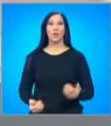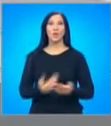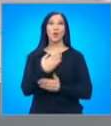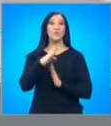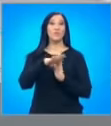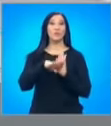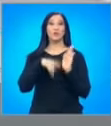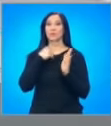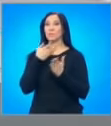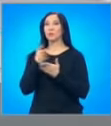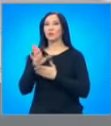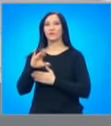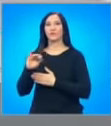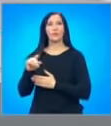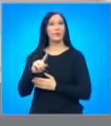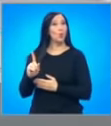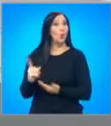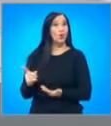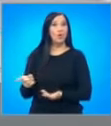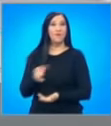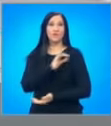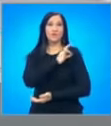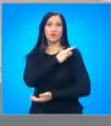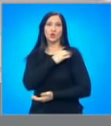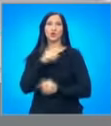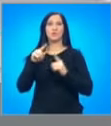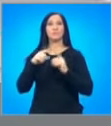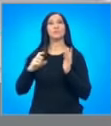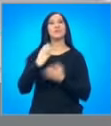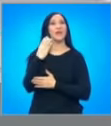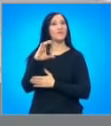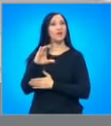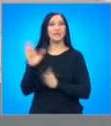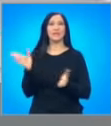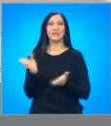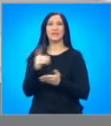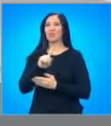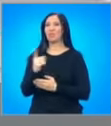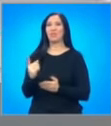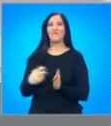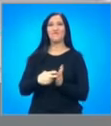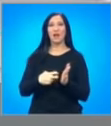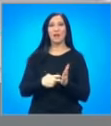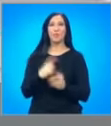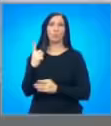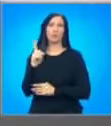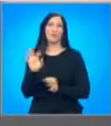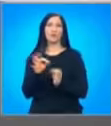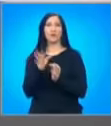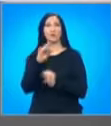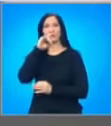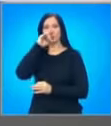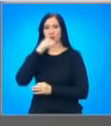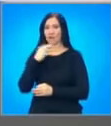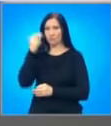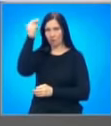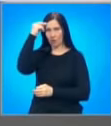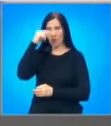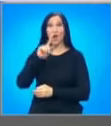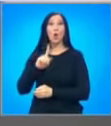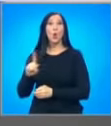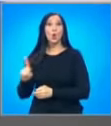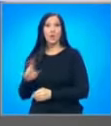Нови правила за пътуване в Европа. Кои вакцинационни сертификати стават невалидни от 1 февруари? И ще важат ли у нас?